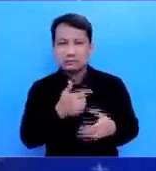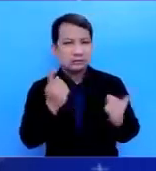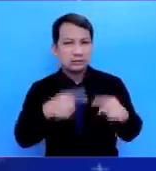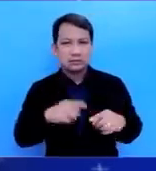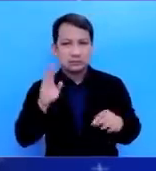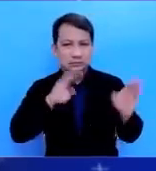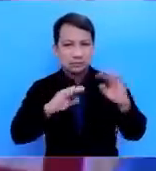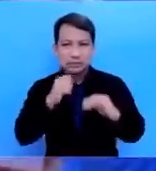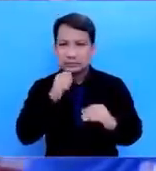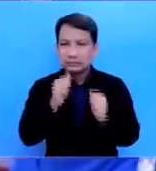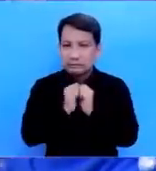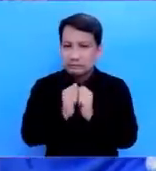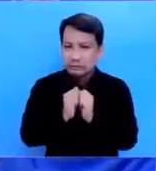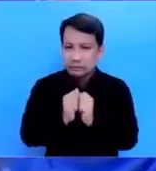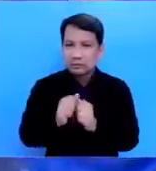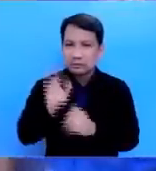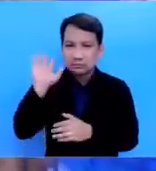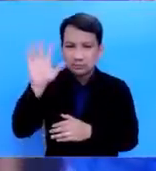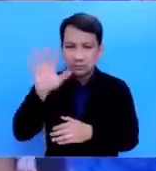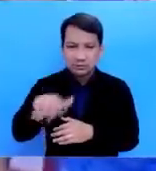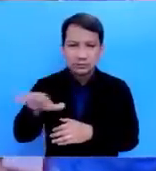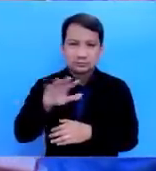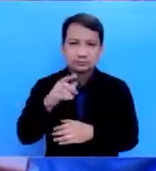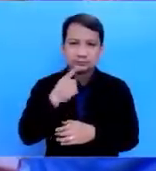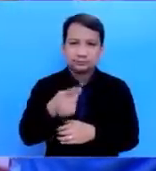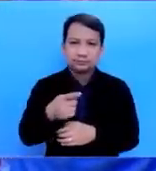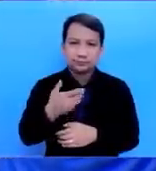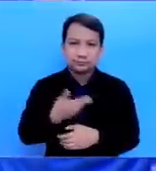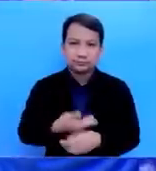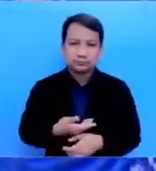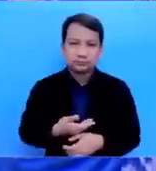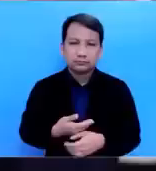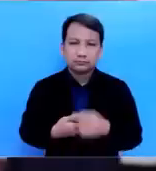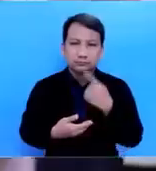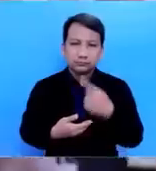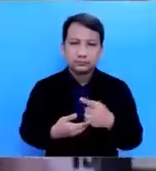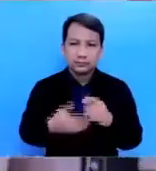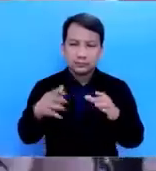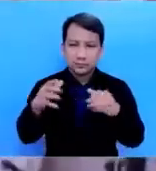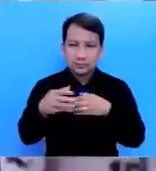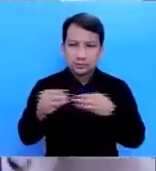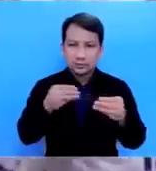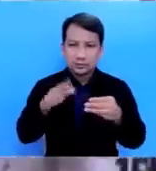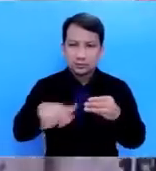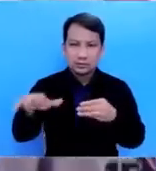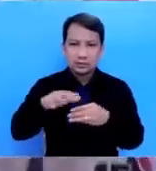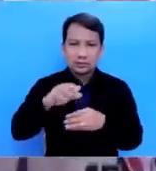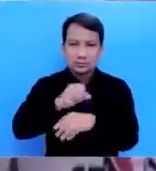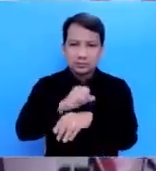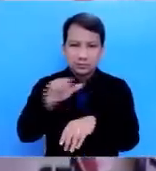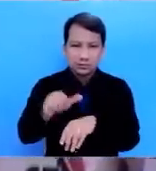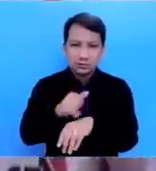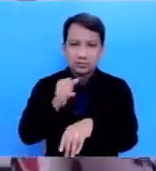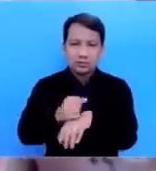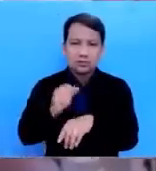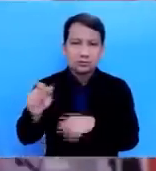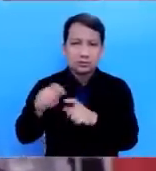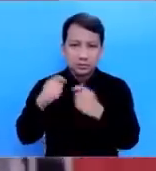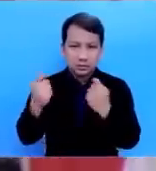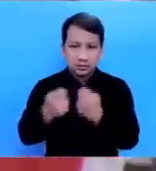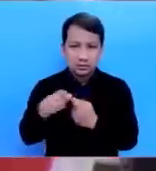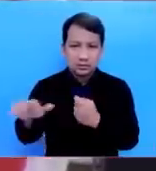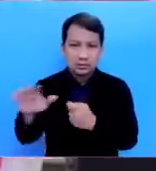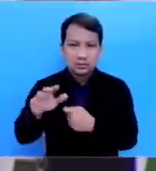sa basketball yun. Masama ang loob ni Casajeros dahil sa buong management ng San Juan. Ang dating teammate lang niyang si